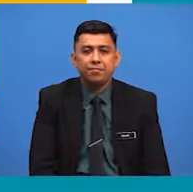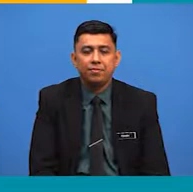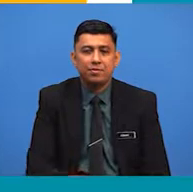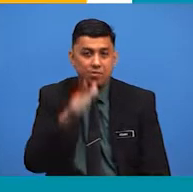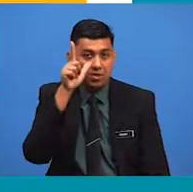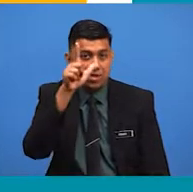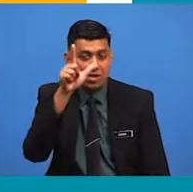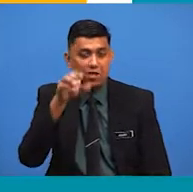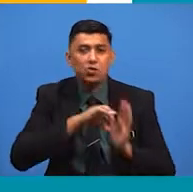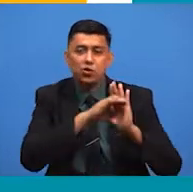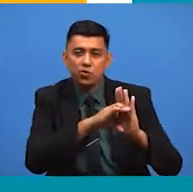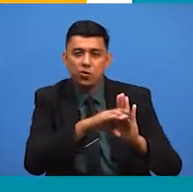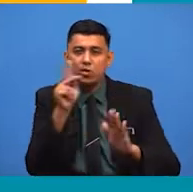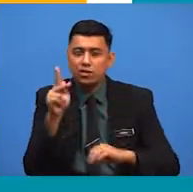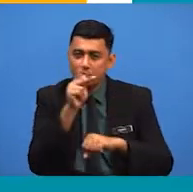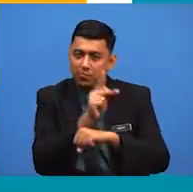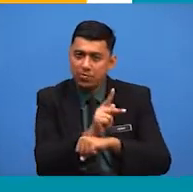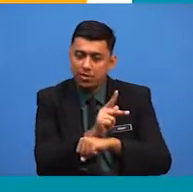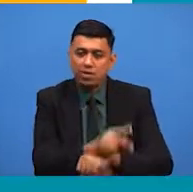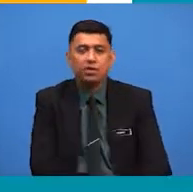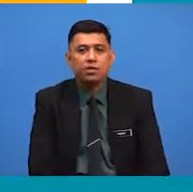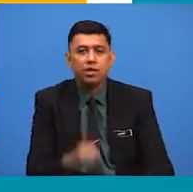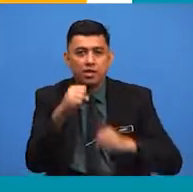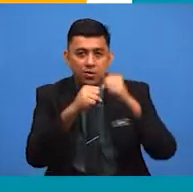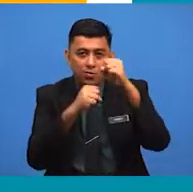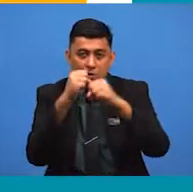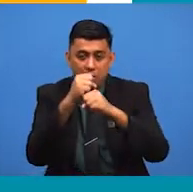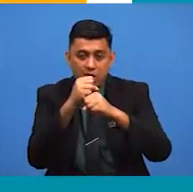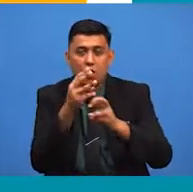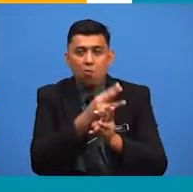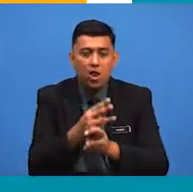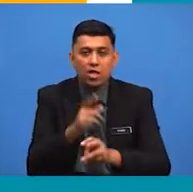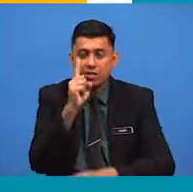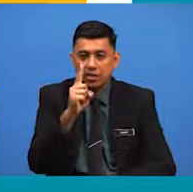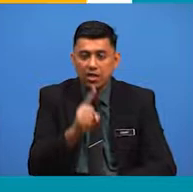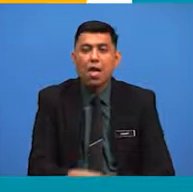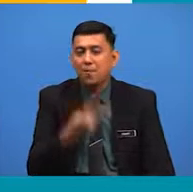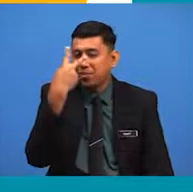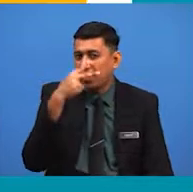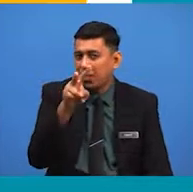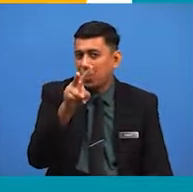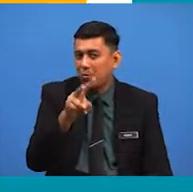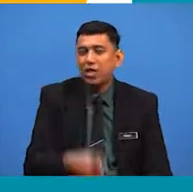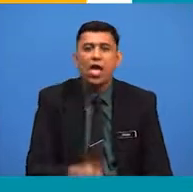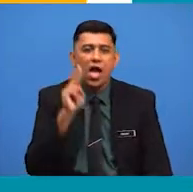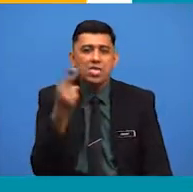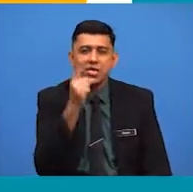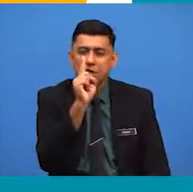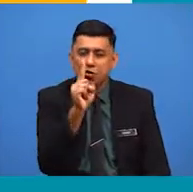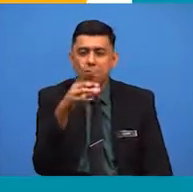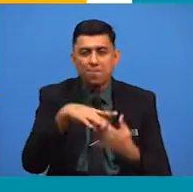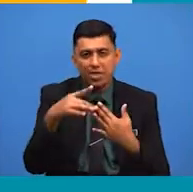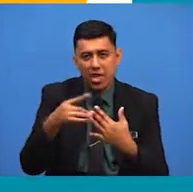Lihat contoh sudokod bagi struktur kawalan pilihan tunggal. Perhatikan, hanya ada satu